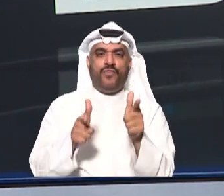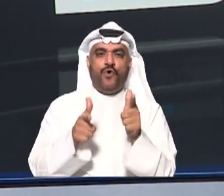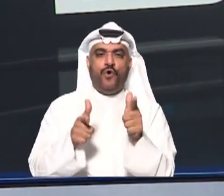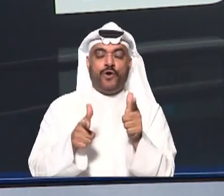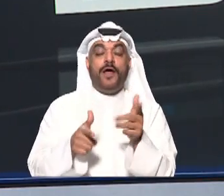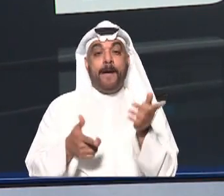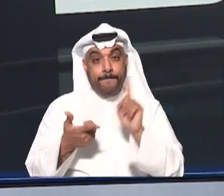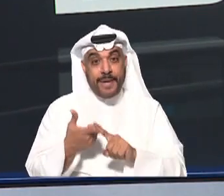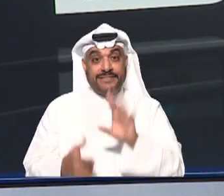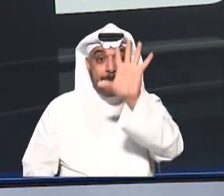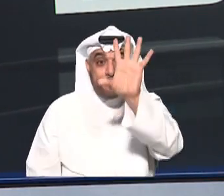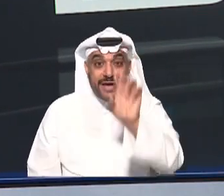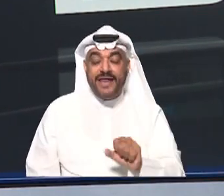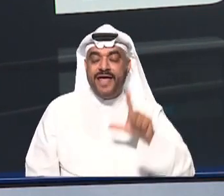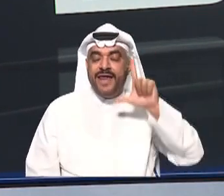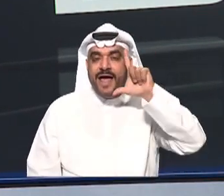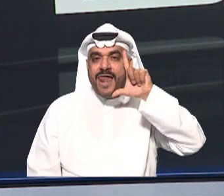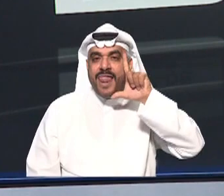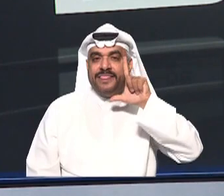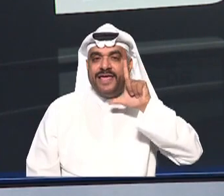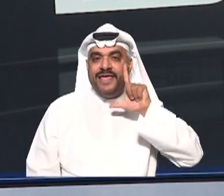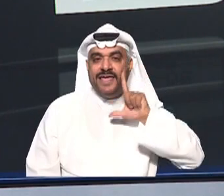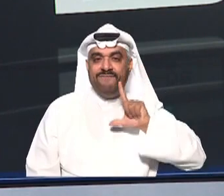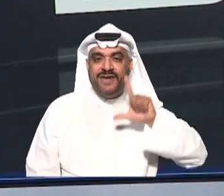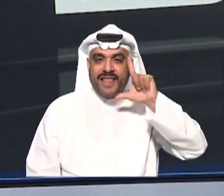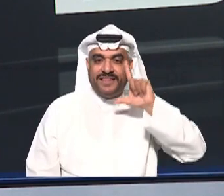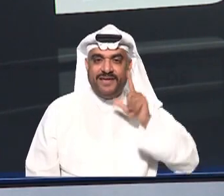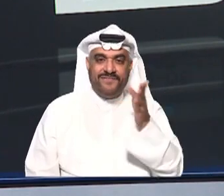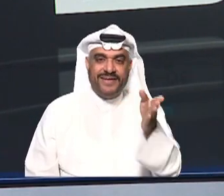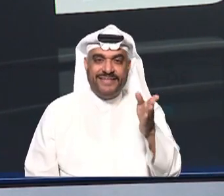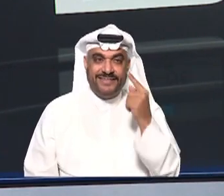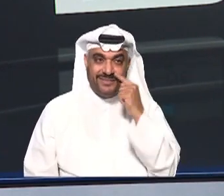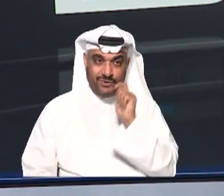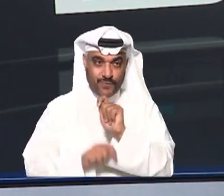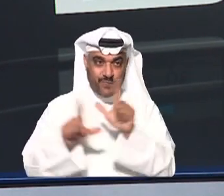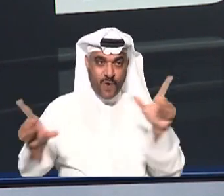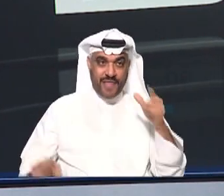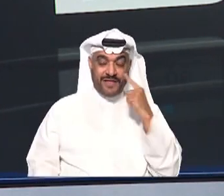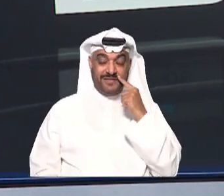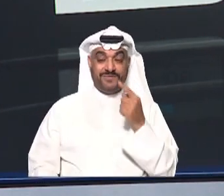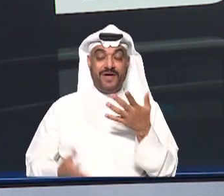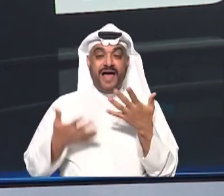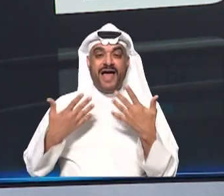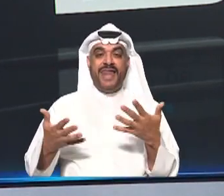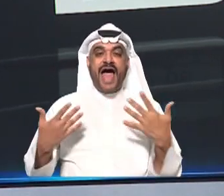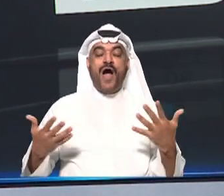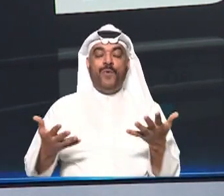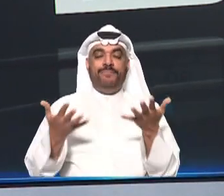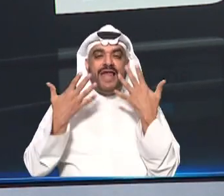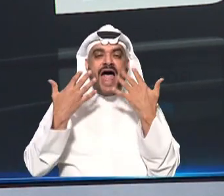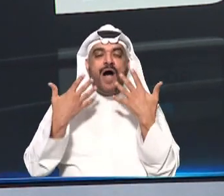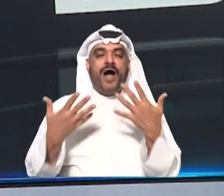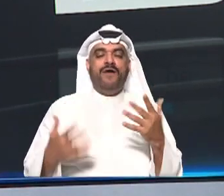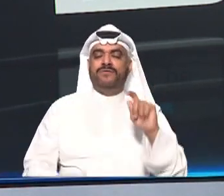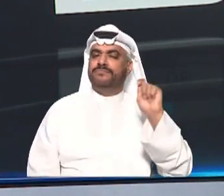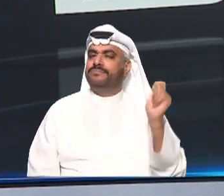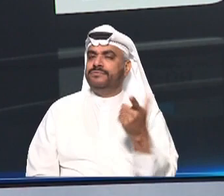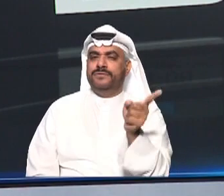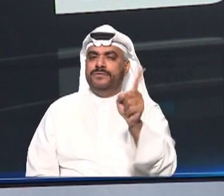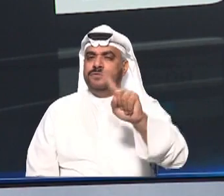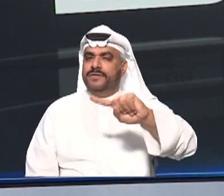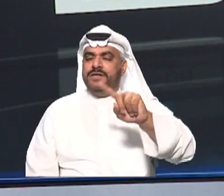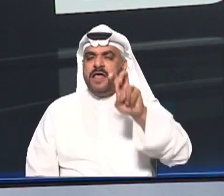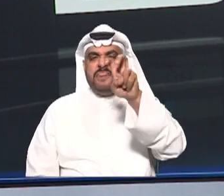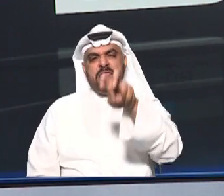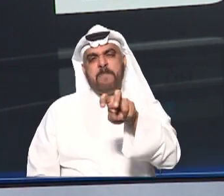ومعتدلة خلال فترات الليل المتأخرة، مع استمرار للرياح الشمالية الغربية خفيفة إلى معتدل السرعة، تتراوح سرعتها ما بين 8